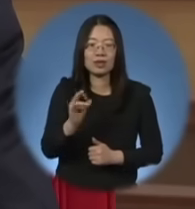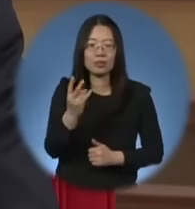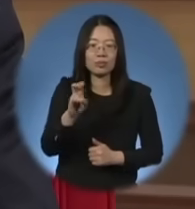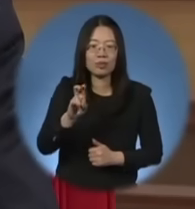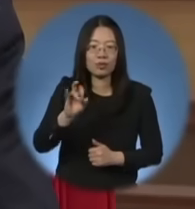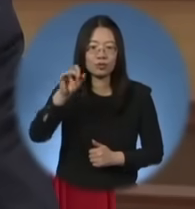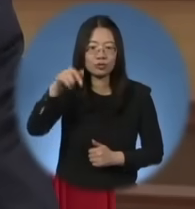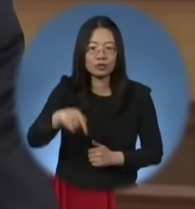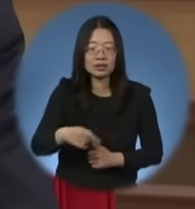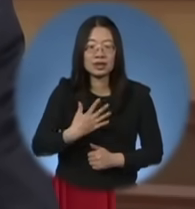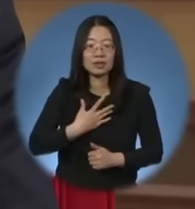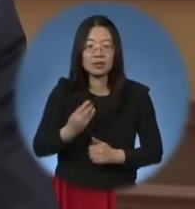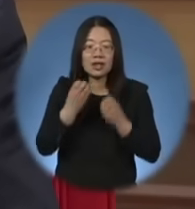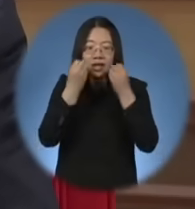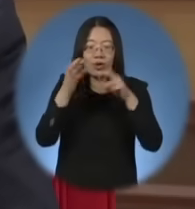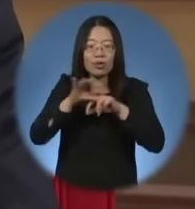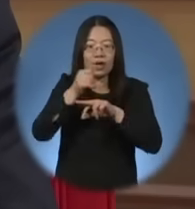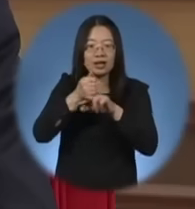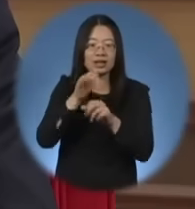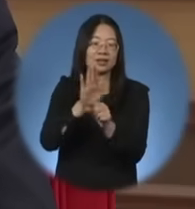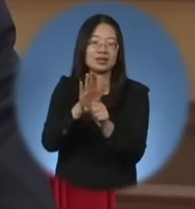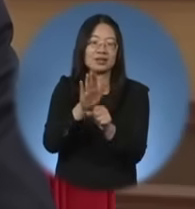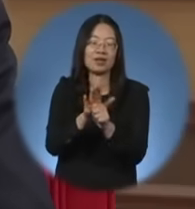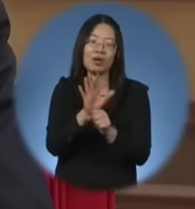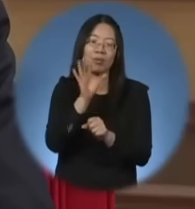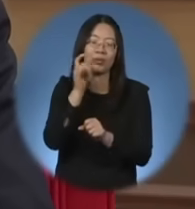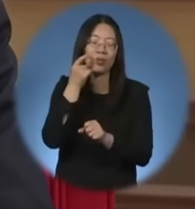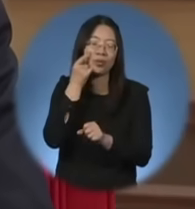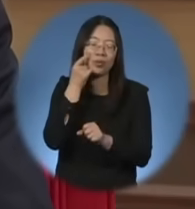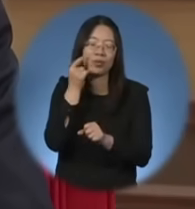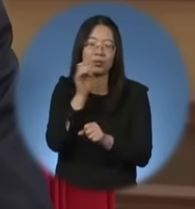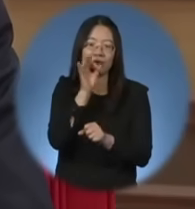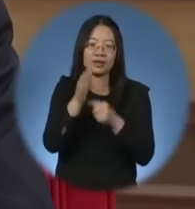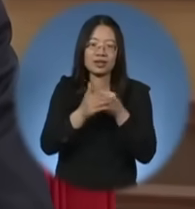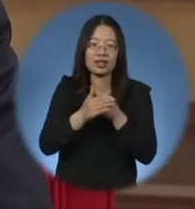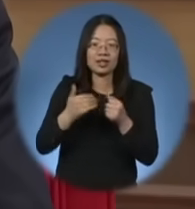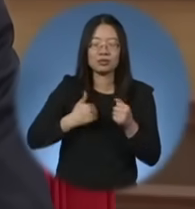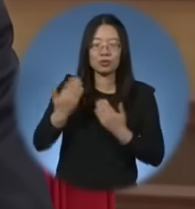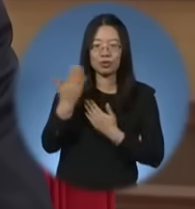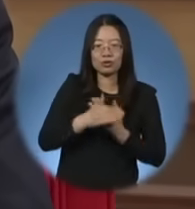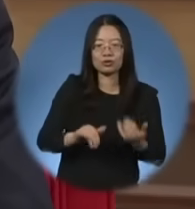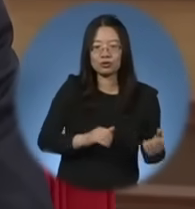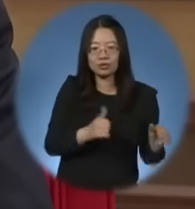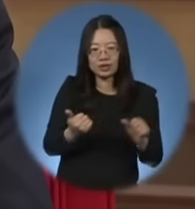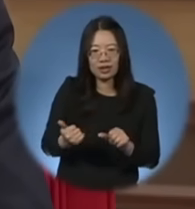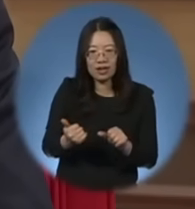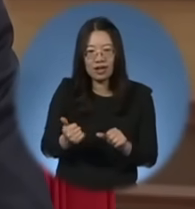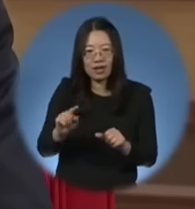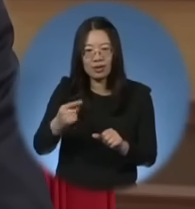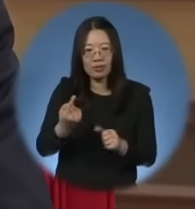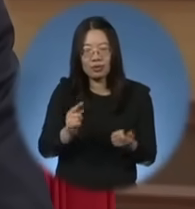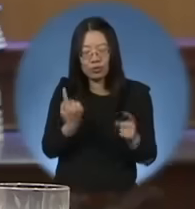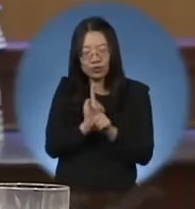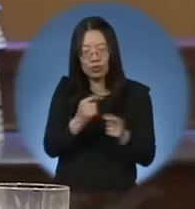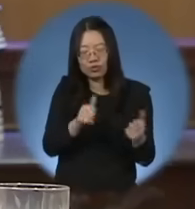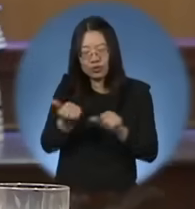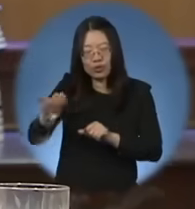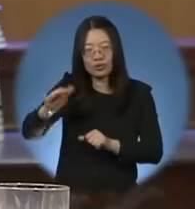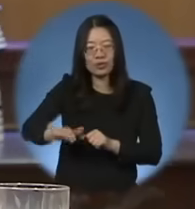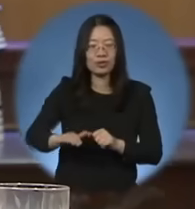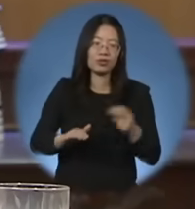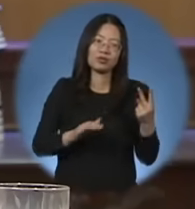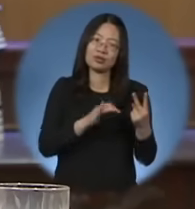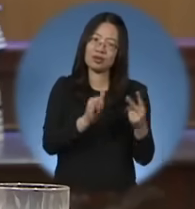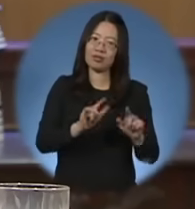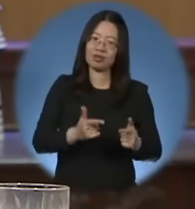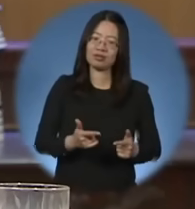저 일부러 그 새로운 왕조를 지지할 수가 없잖아요네 이몸이 주고 주고 번 고초 주 근데 그 그러면